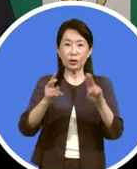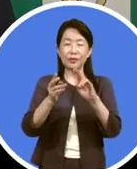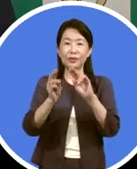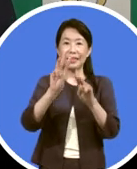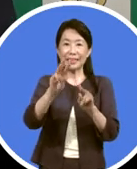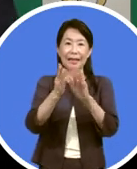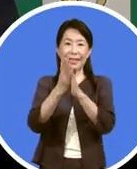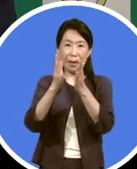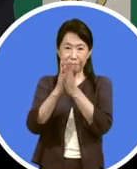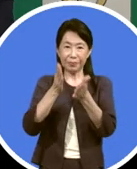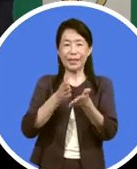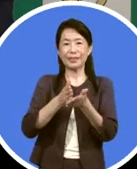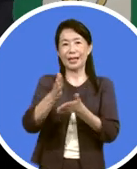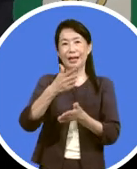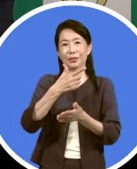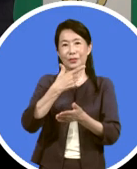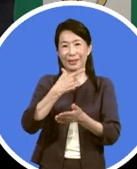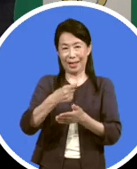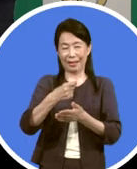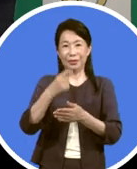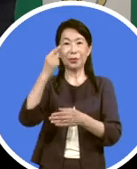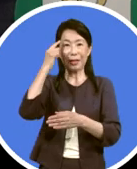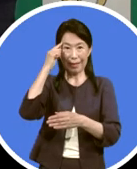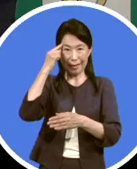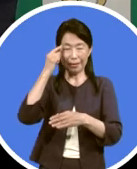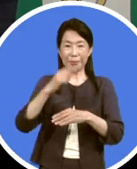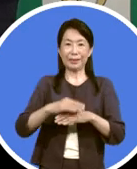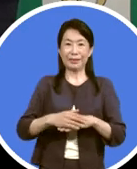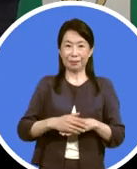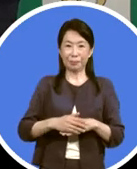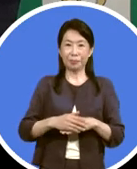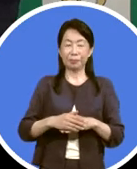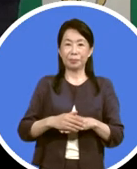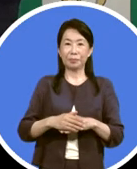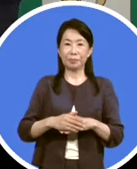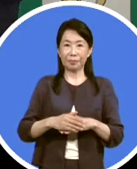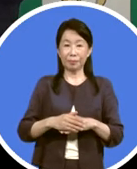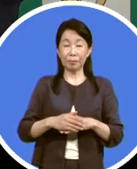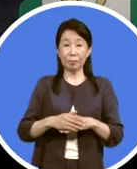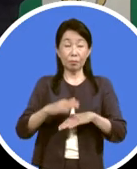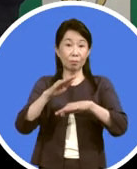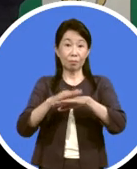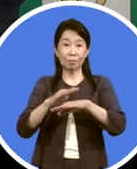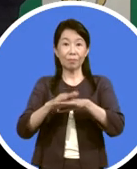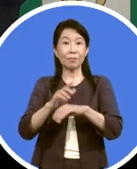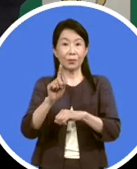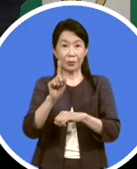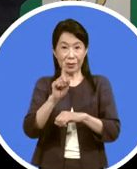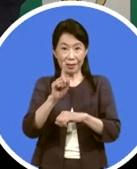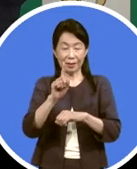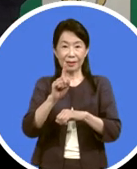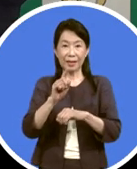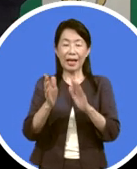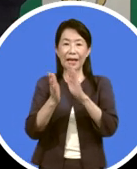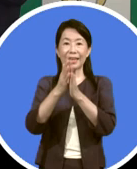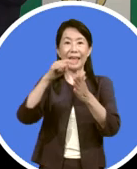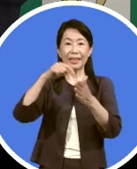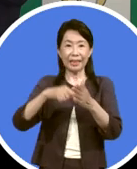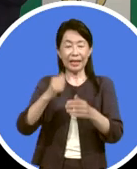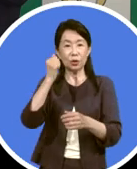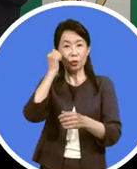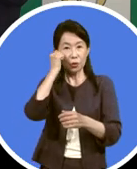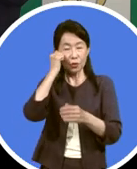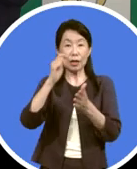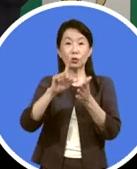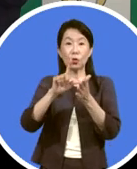スタートさせていただきたいというふうに考えているところでございますまあ奉仕方式としては県内の宿泊